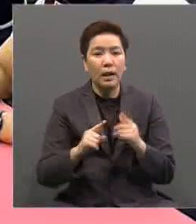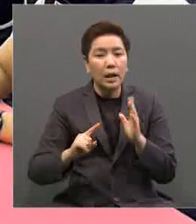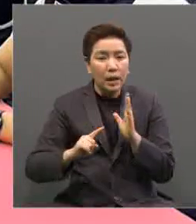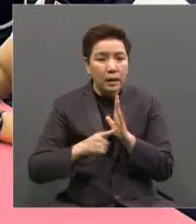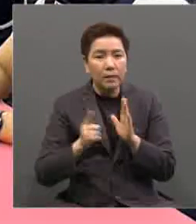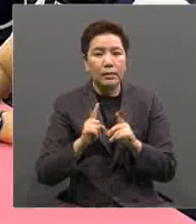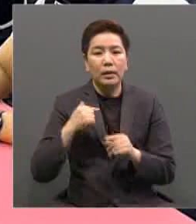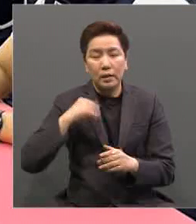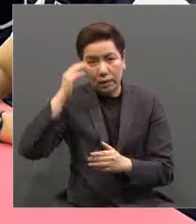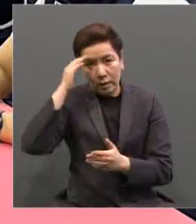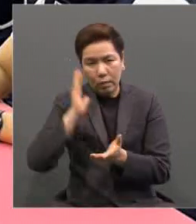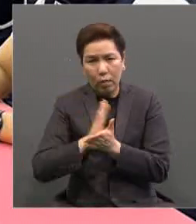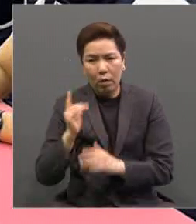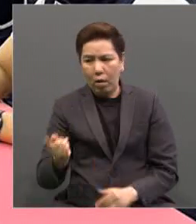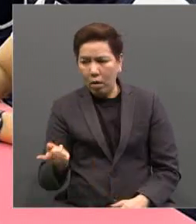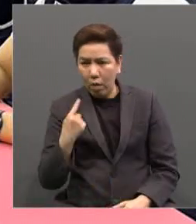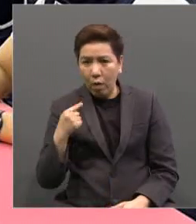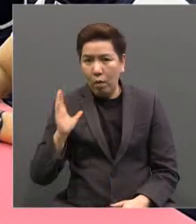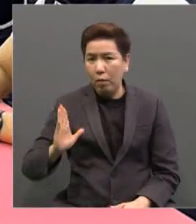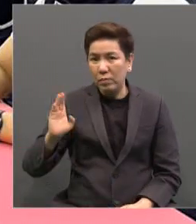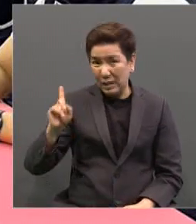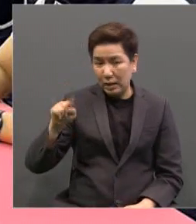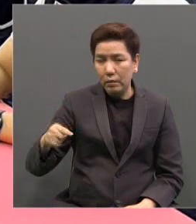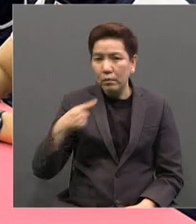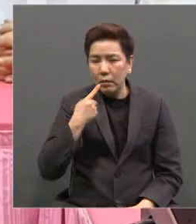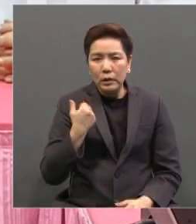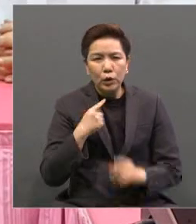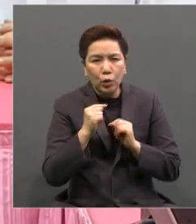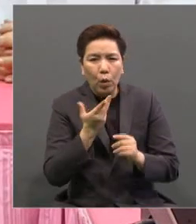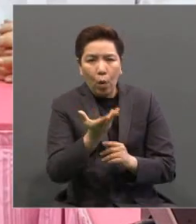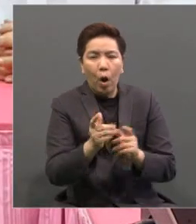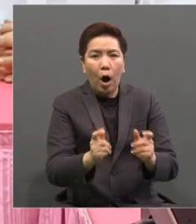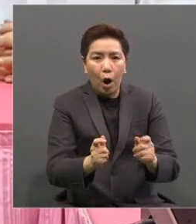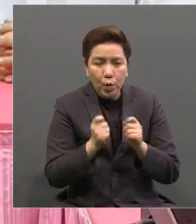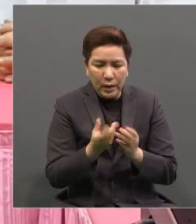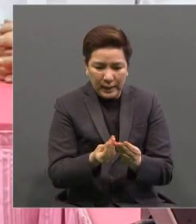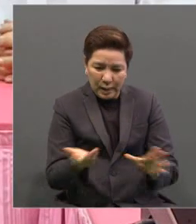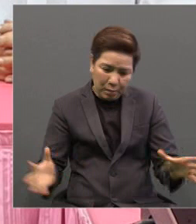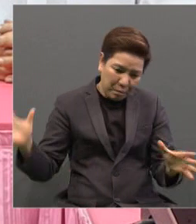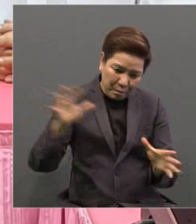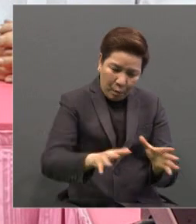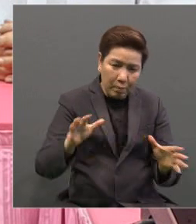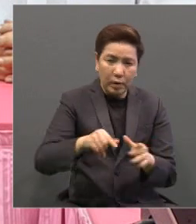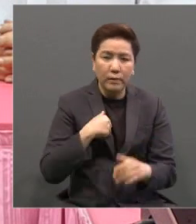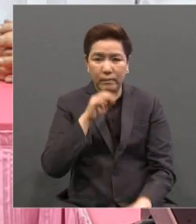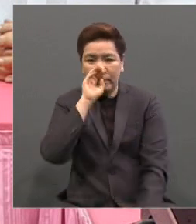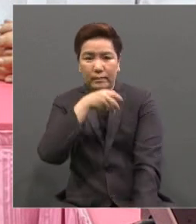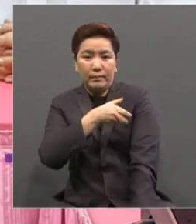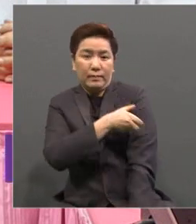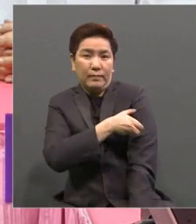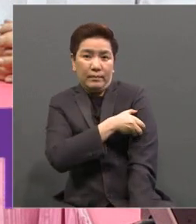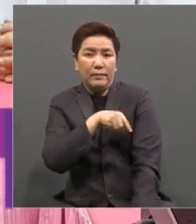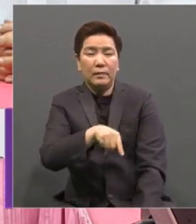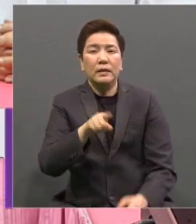เริ่มมาจากเจ้าหน้าที่ได้รับการร้องเรียนจากผู้เสียหายรายหนึ่งครับที่เข้าไปติดต่อขออนุญาตถมดินกับทางเทศบาลคลองหลวง